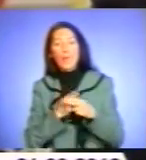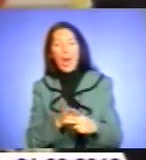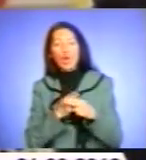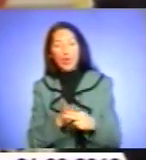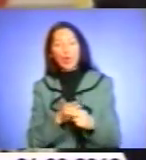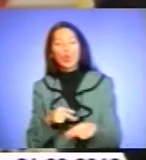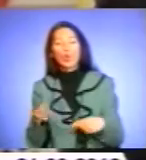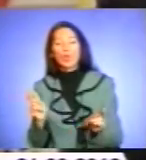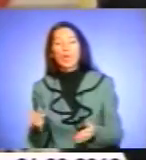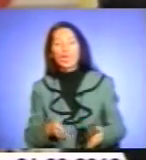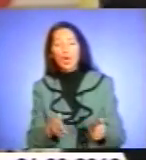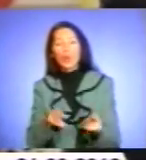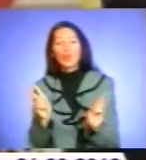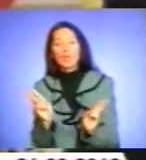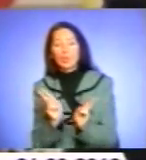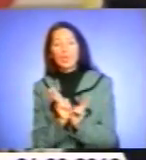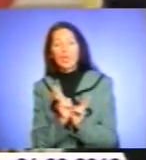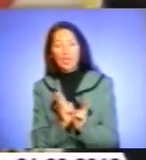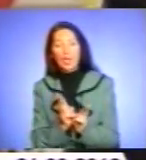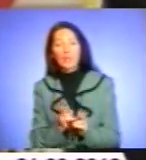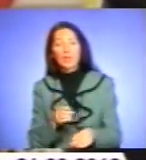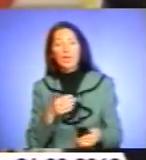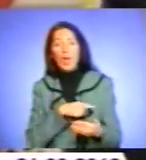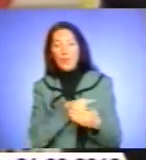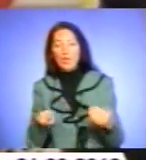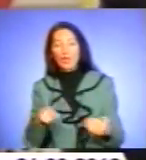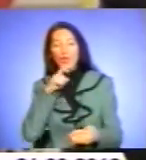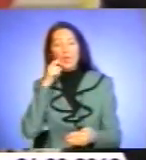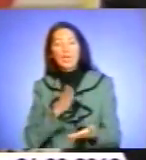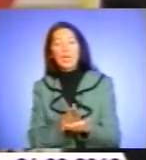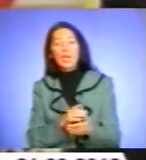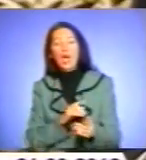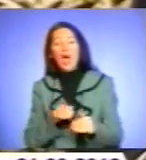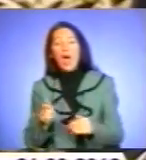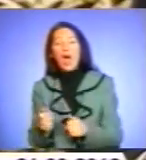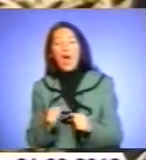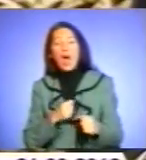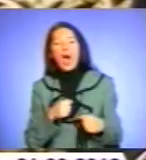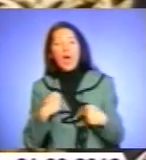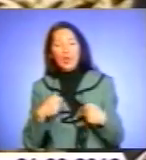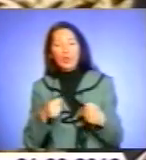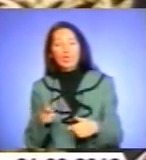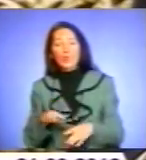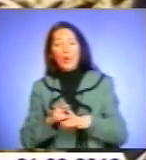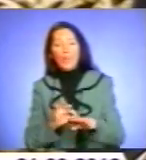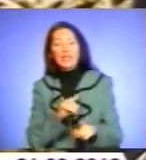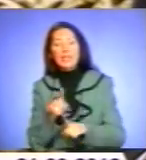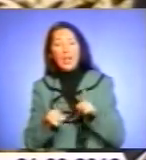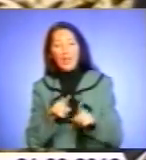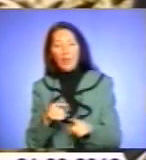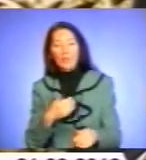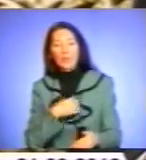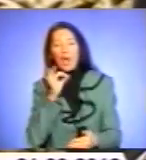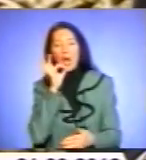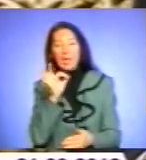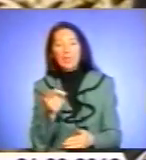Європейського Союзу. Але я з радістю підкреслюю, що в Україні є рішучість на проведення реформ. Я неодноразово казав про те,